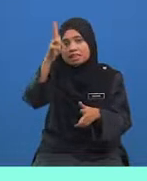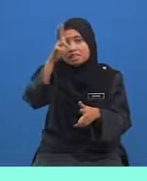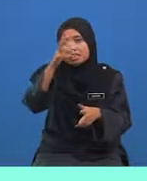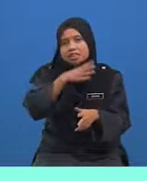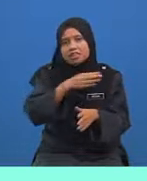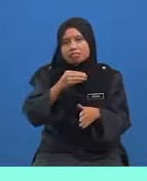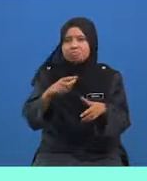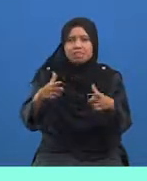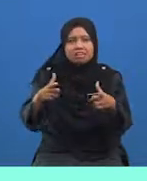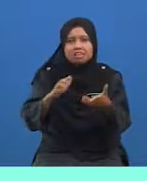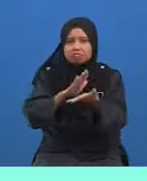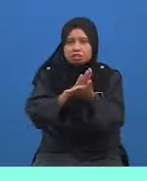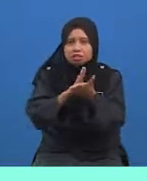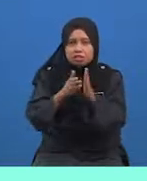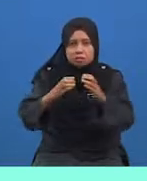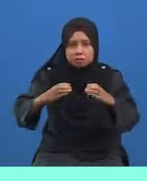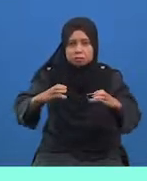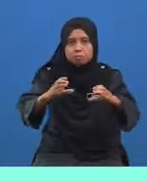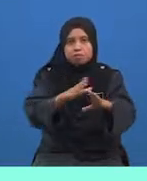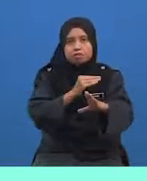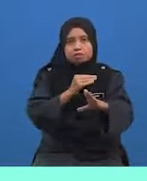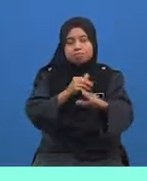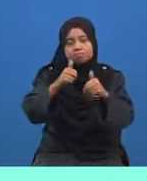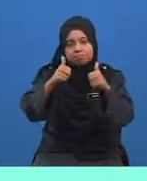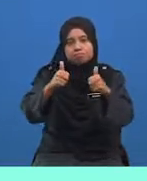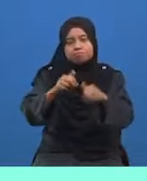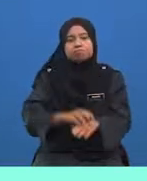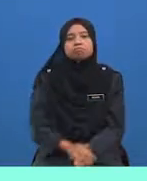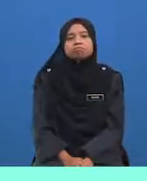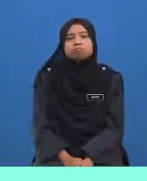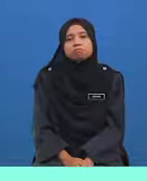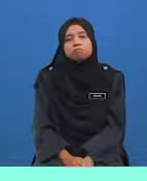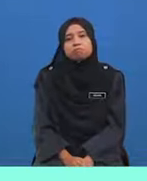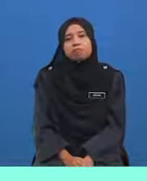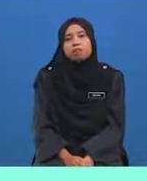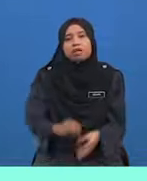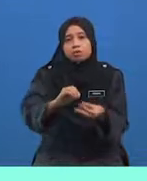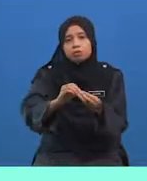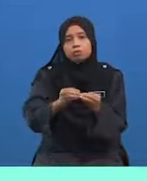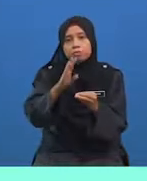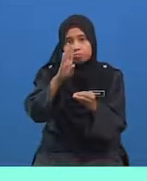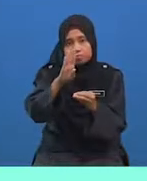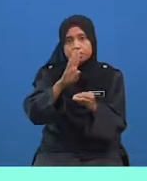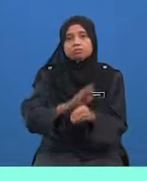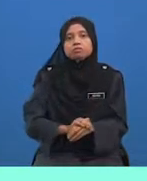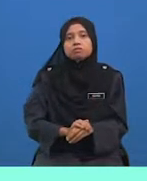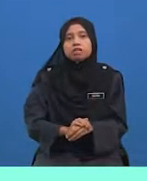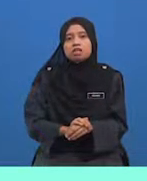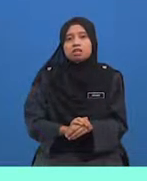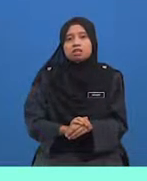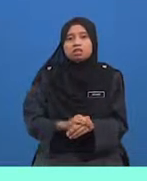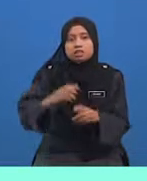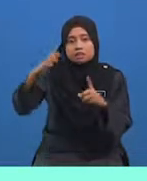dan swasta menjadi cepat dan efisien. Yang keempat,